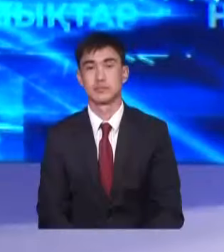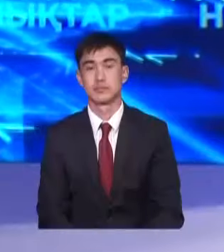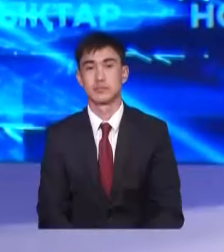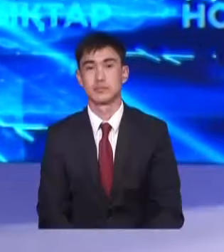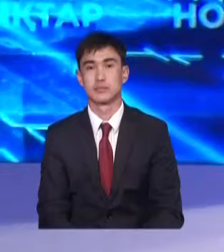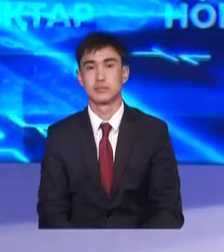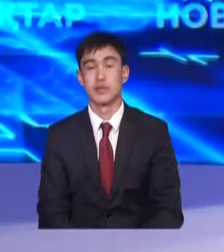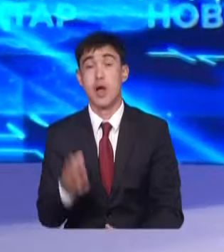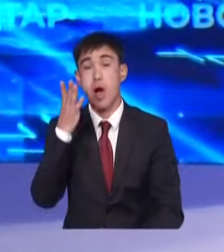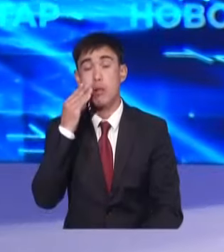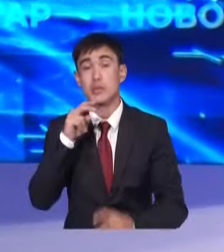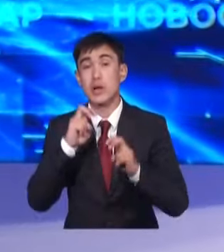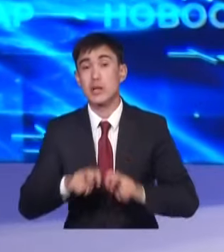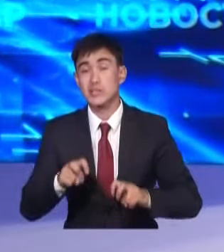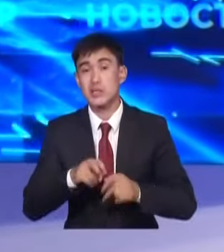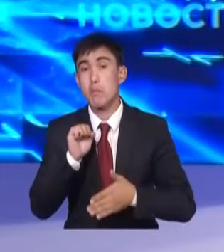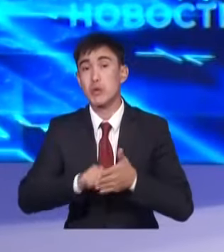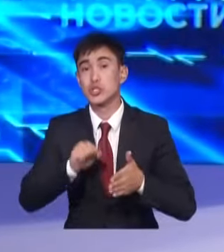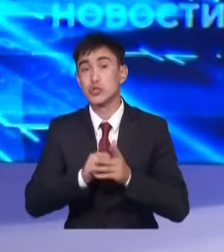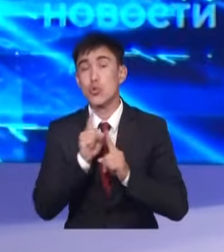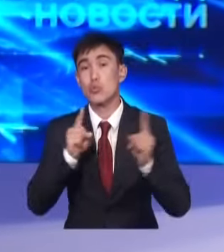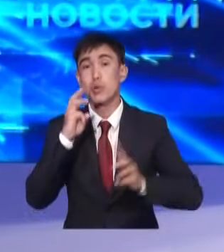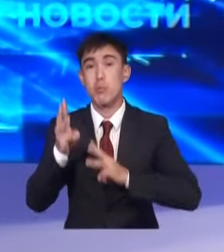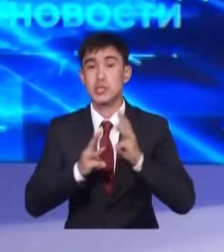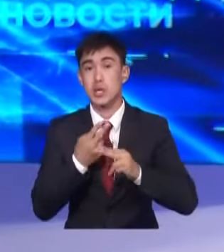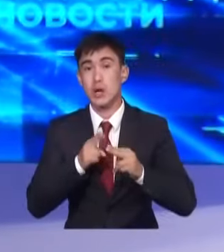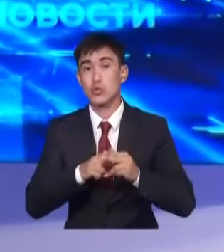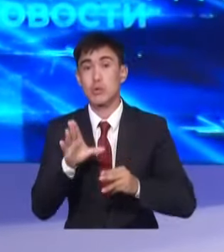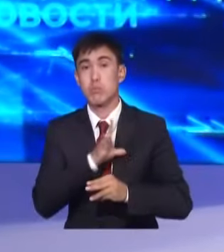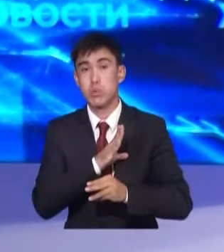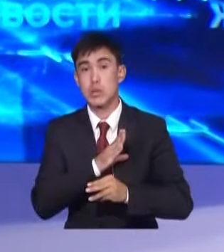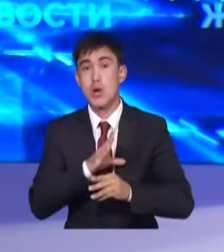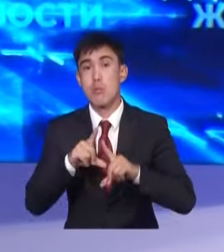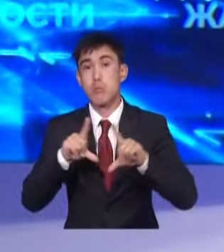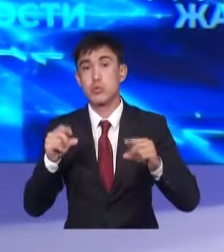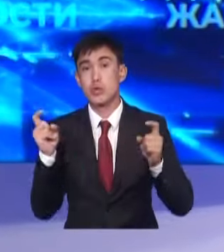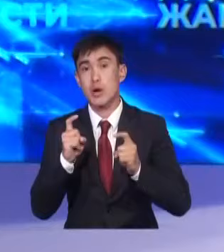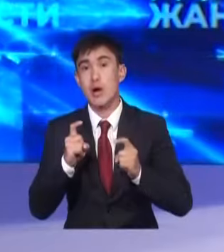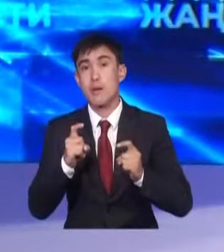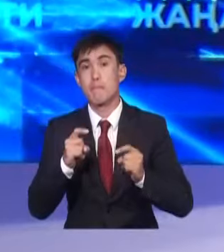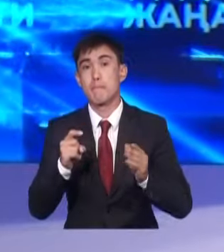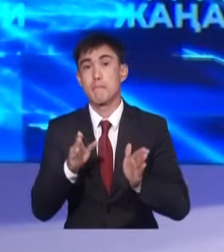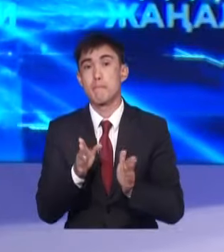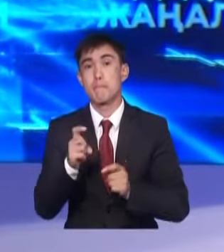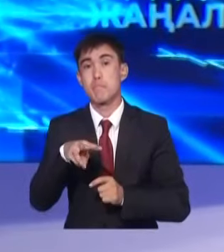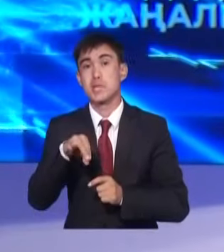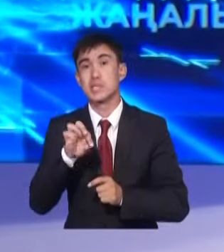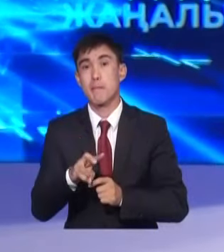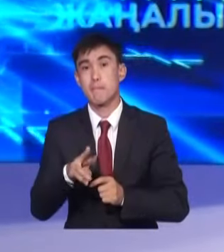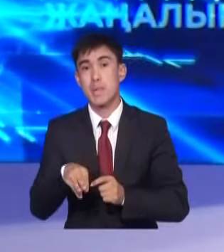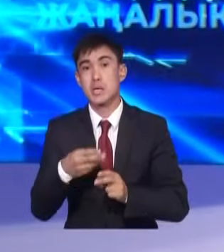района в Алматы расследуют причины крупного пожара который произошёл в бутиках контейнерного типа рынка